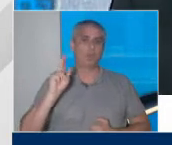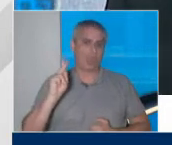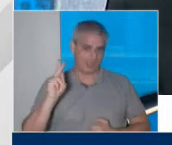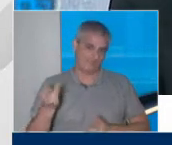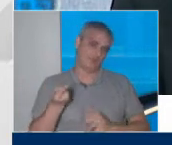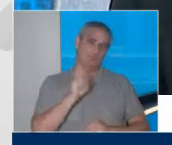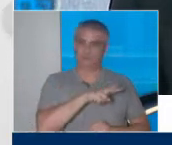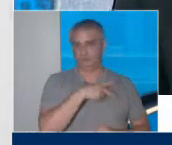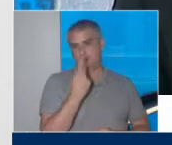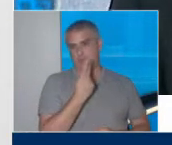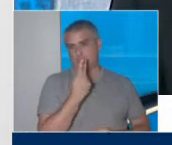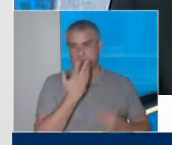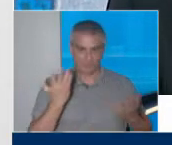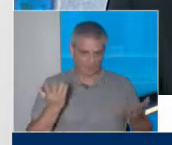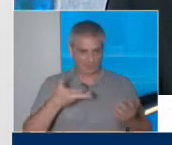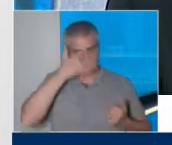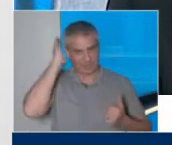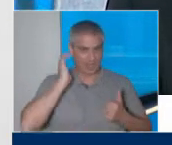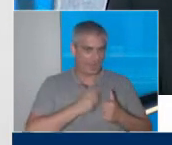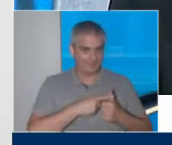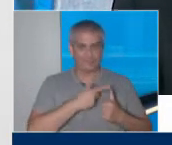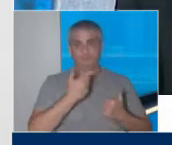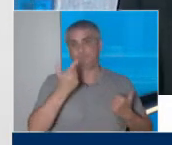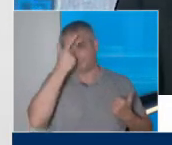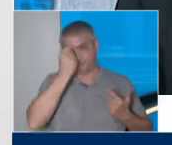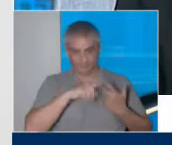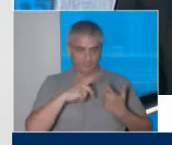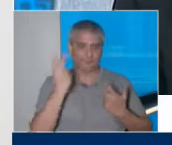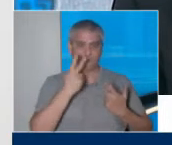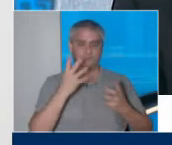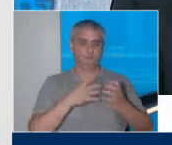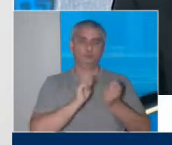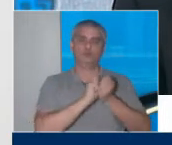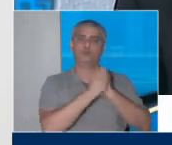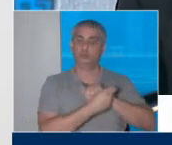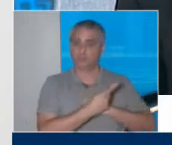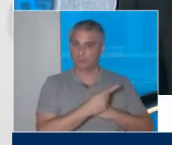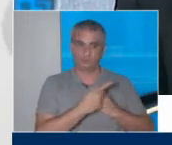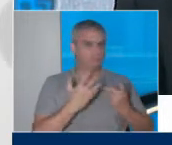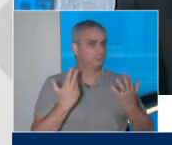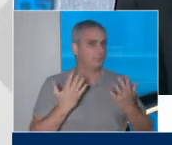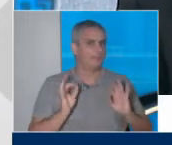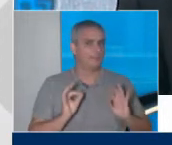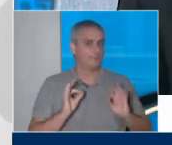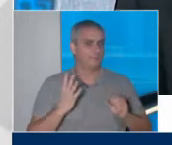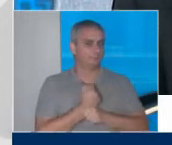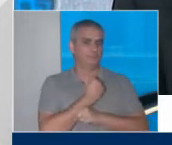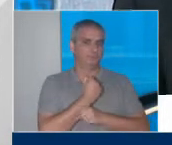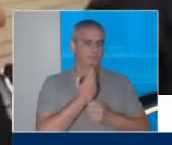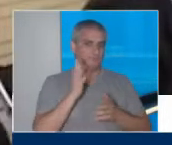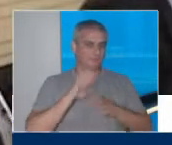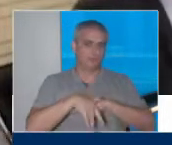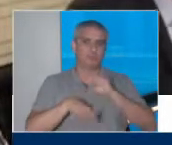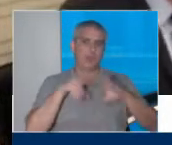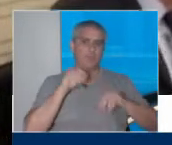ואחרים, ומצד שני כמובן לפיד, גדעון סער וכמובן גוש השינוי. כמה באמת זה יתפוס אותנו במערכת